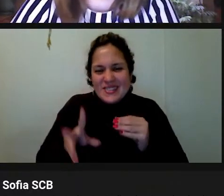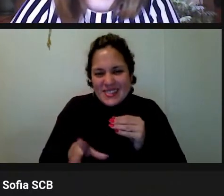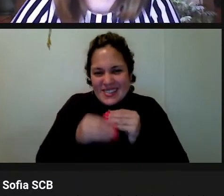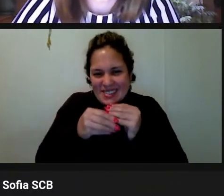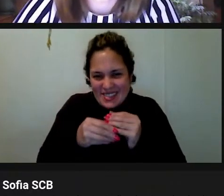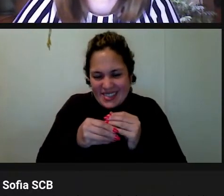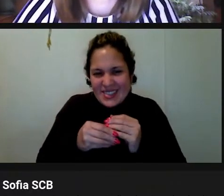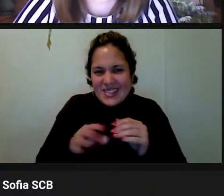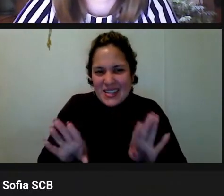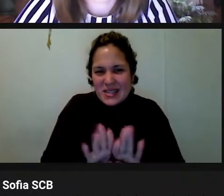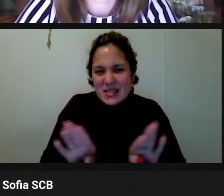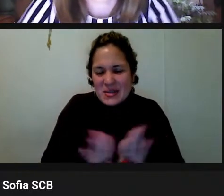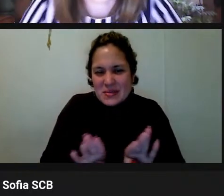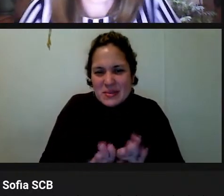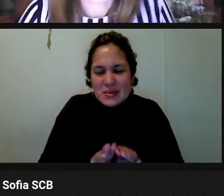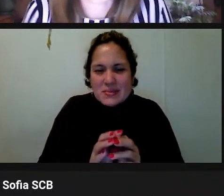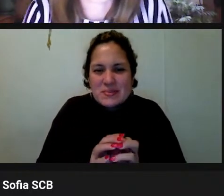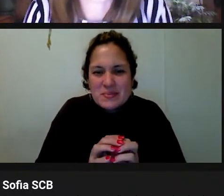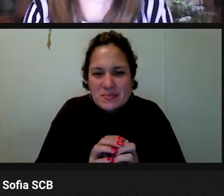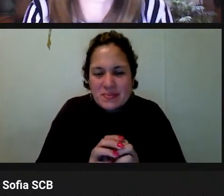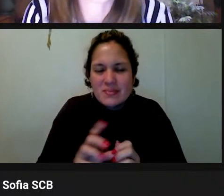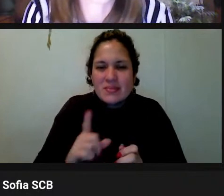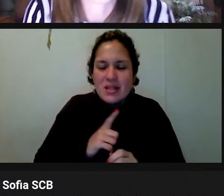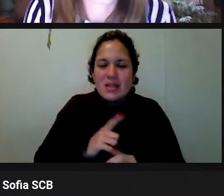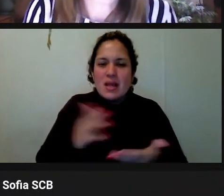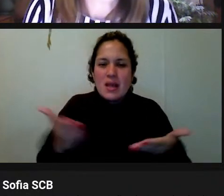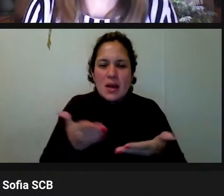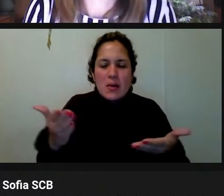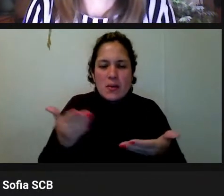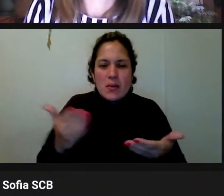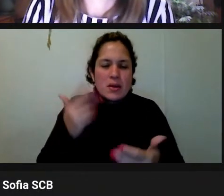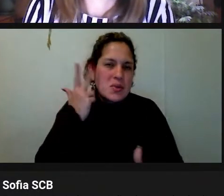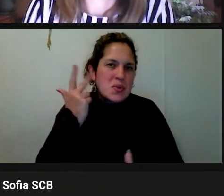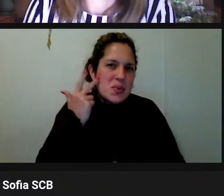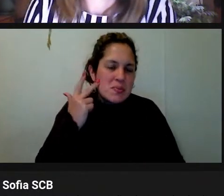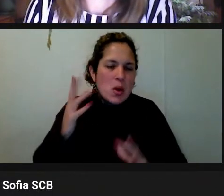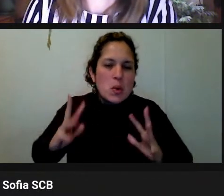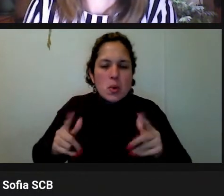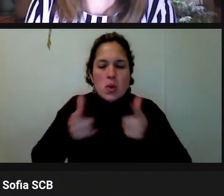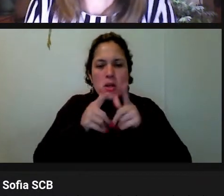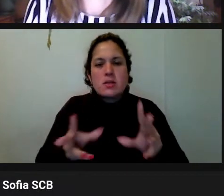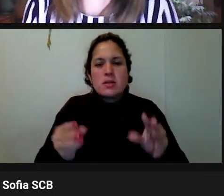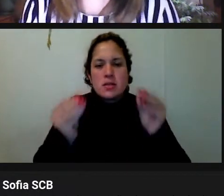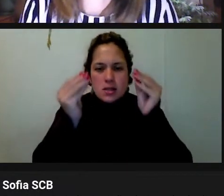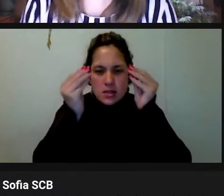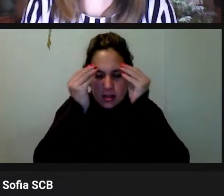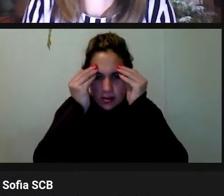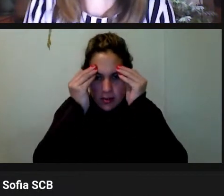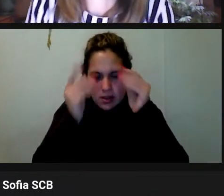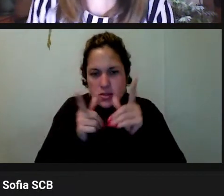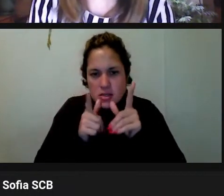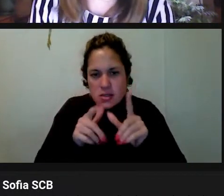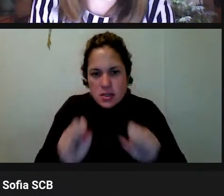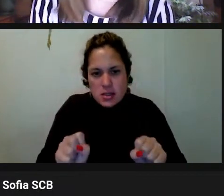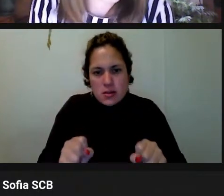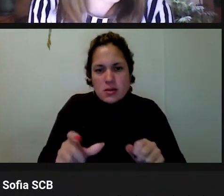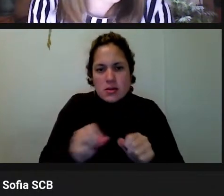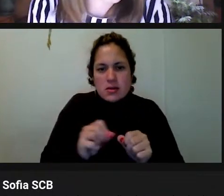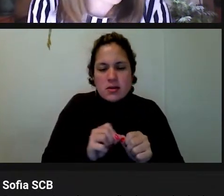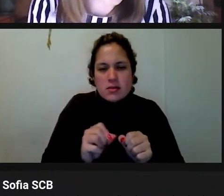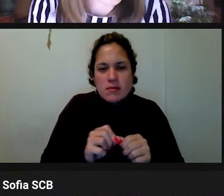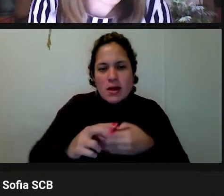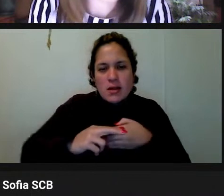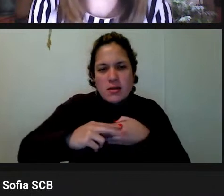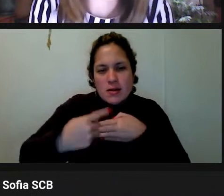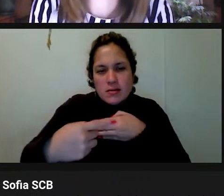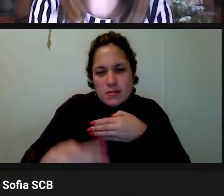A profesora Crescenta também que há uma tendência natural nas línguas que tem esse sistema de flexão, de esse sistema de